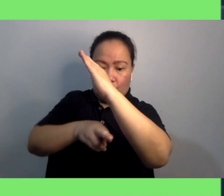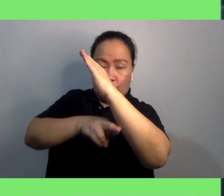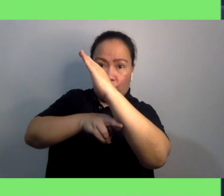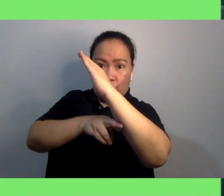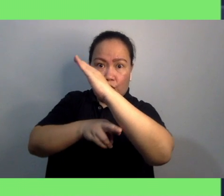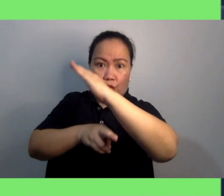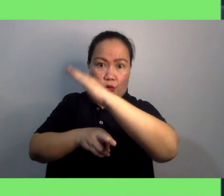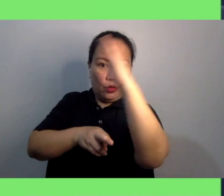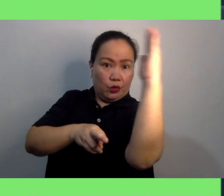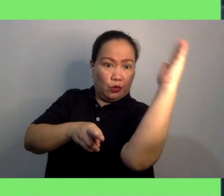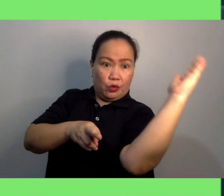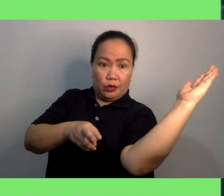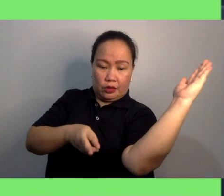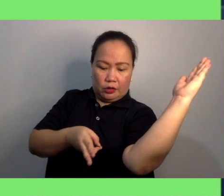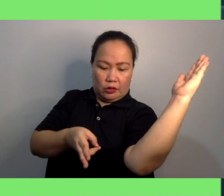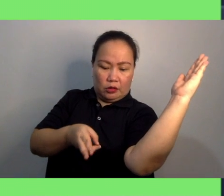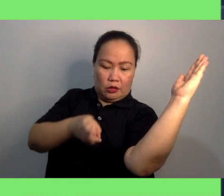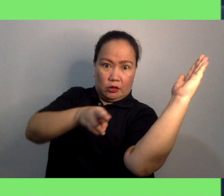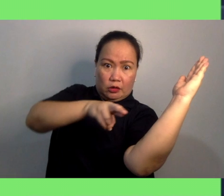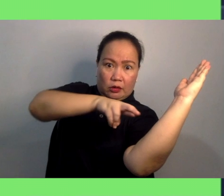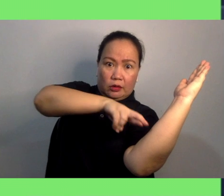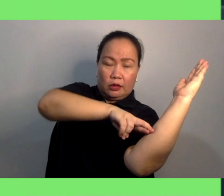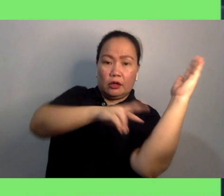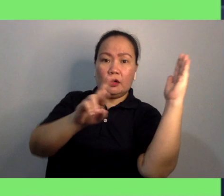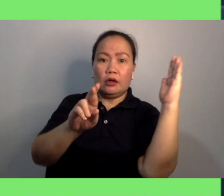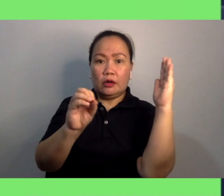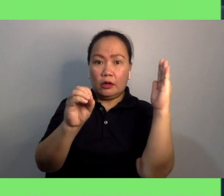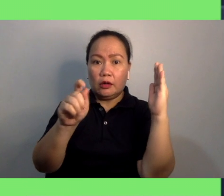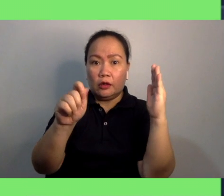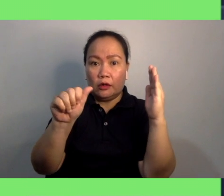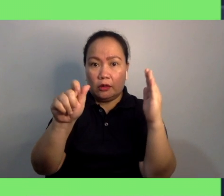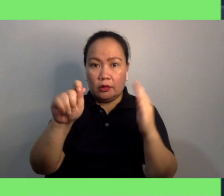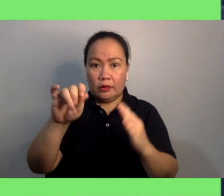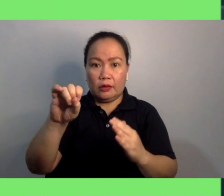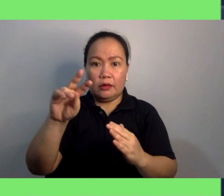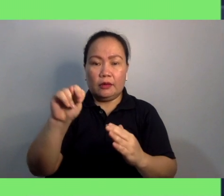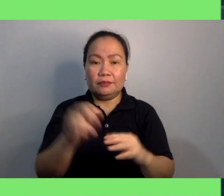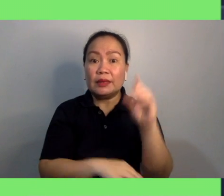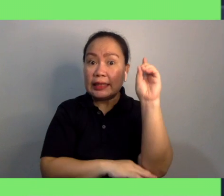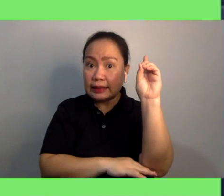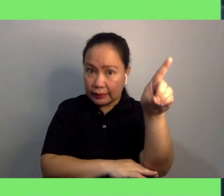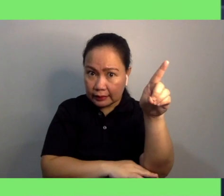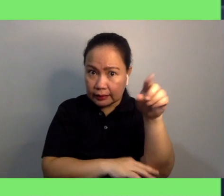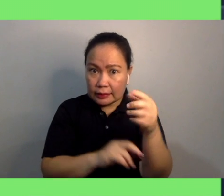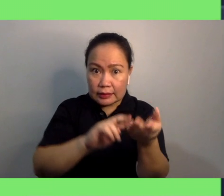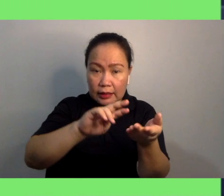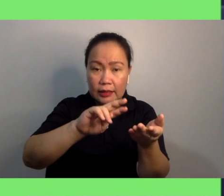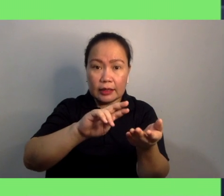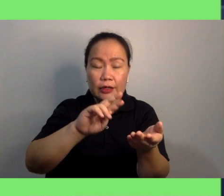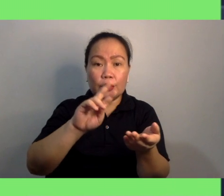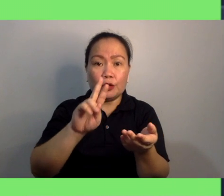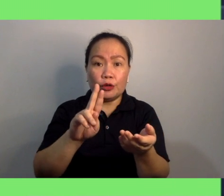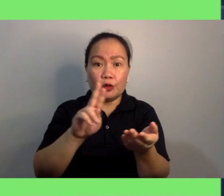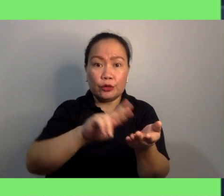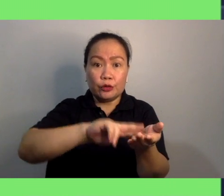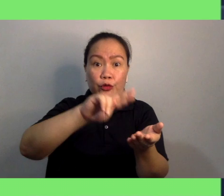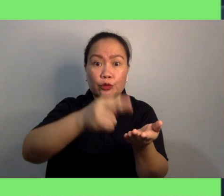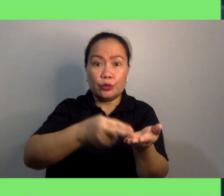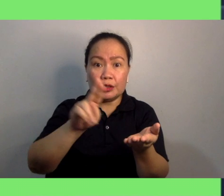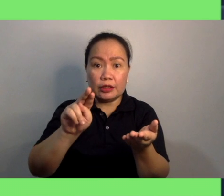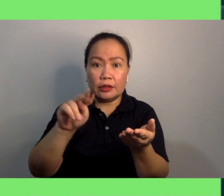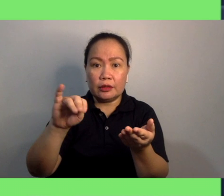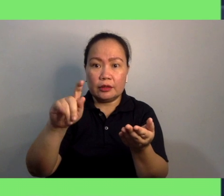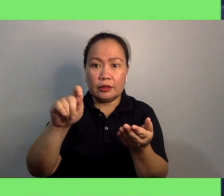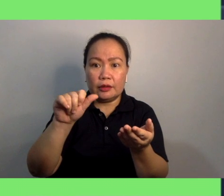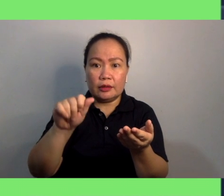yung angle, yung rotation na nabubuo. Okay? So, the degree is the unit of measure of an angle and the